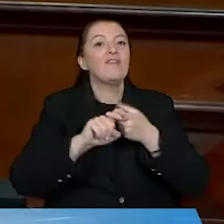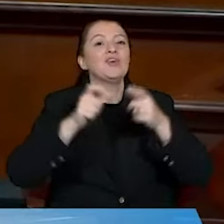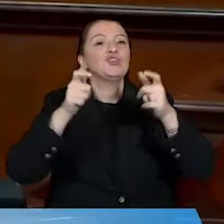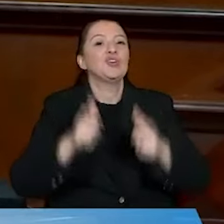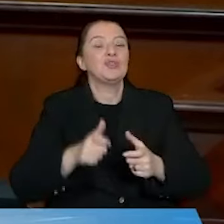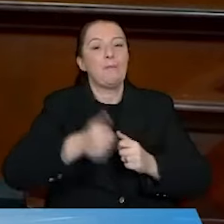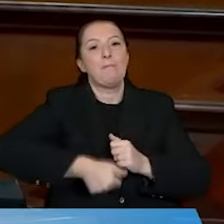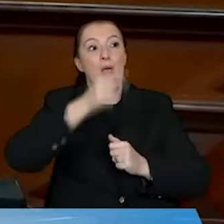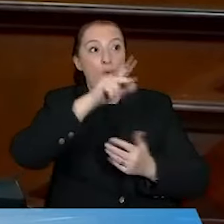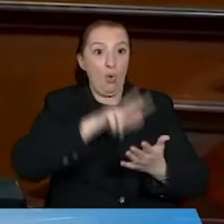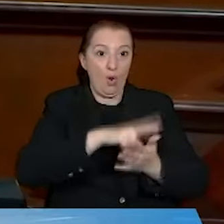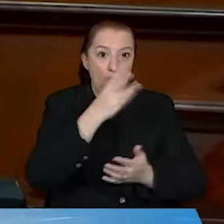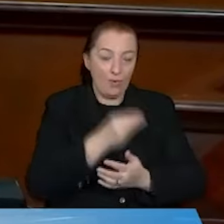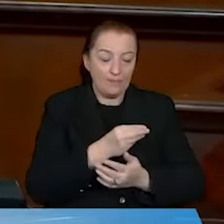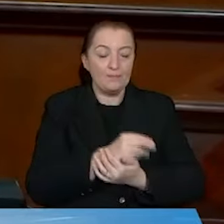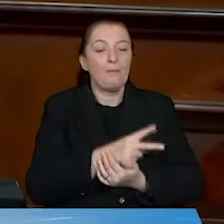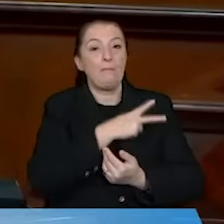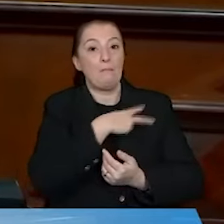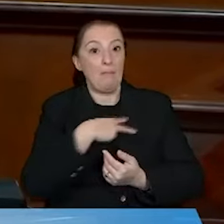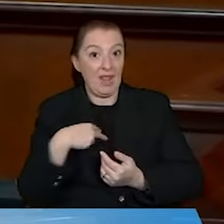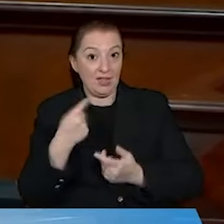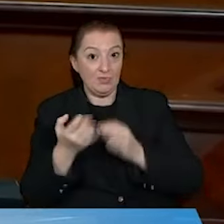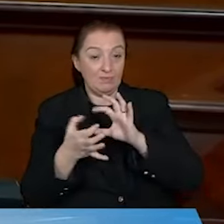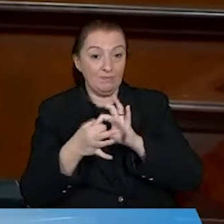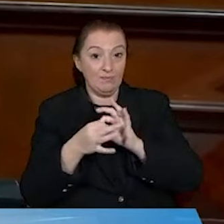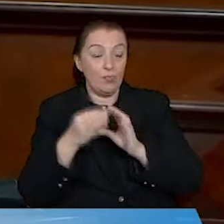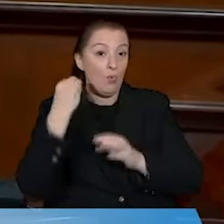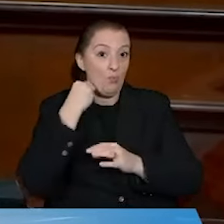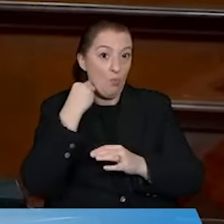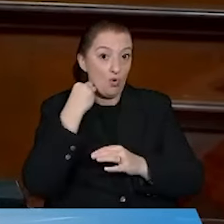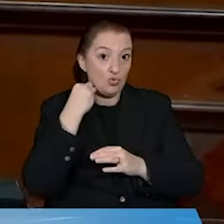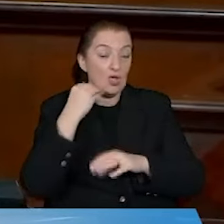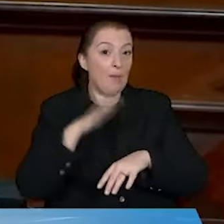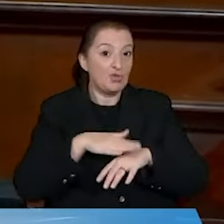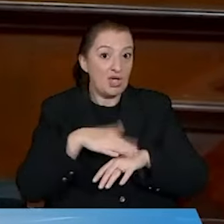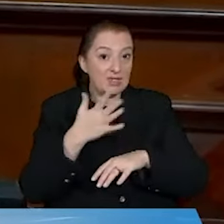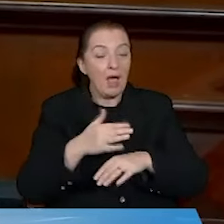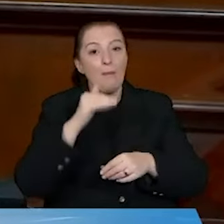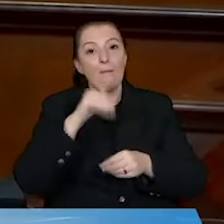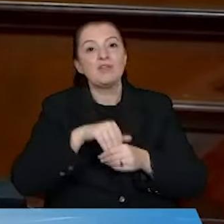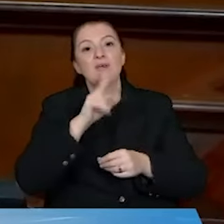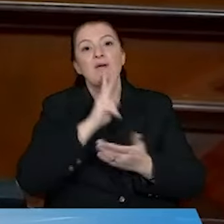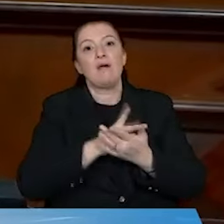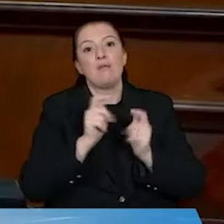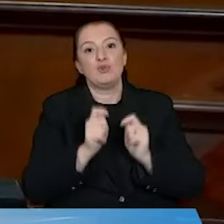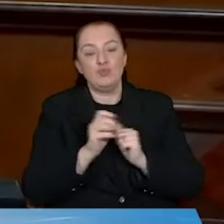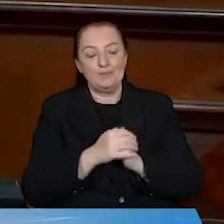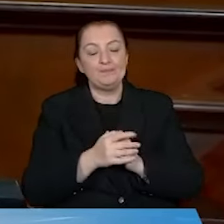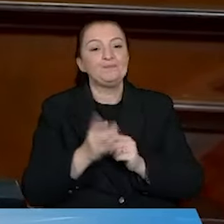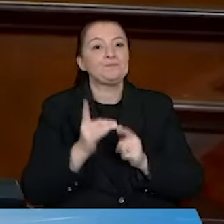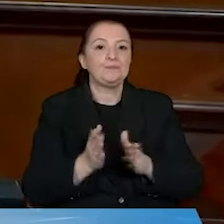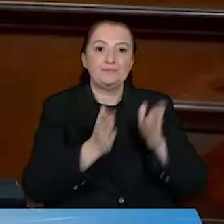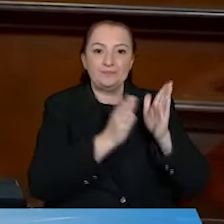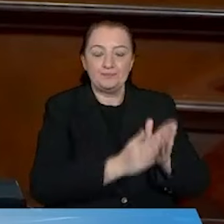Yani belediye ve iştiraki borçlanacaksa meclis kararı şart. İkinci tanımımız da 6.361